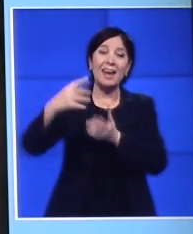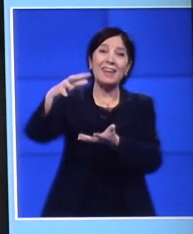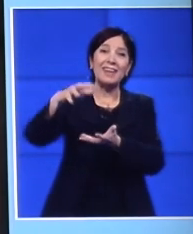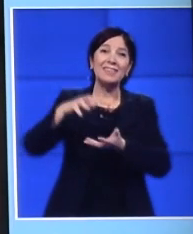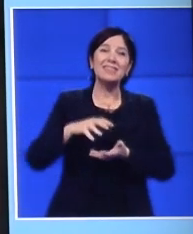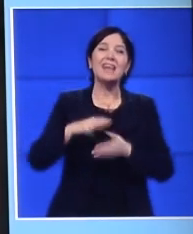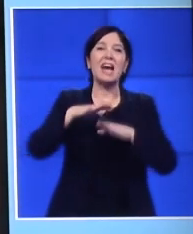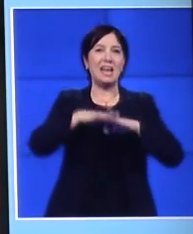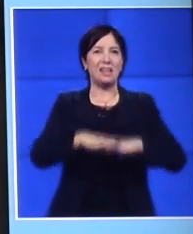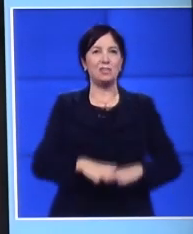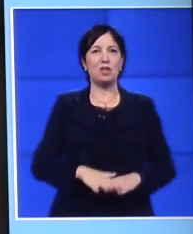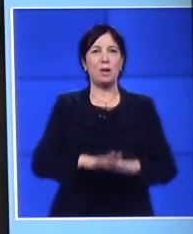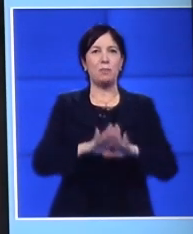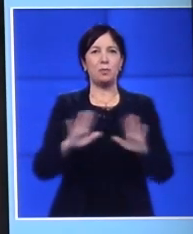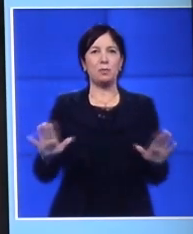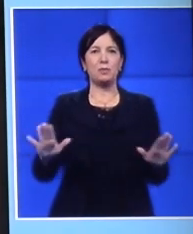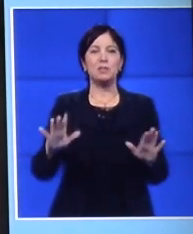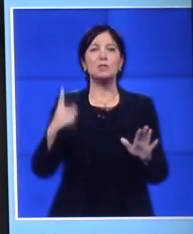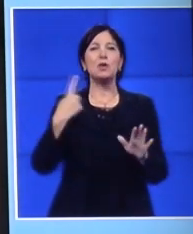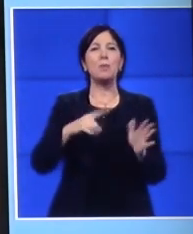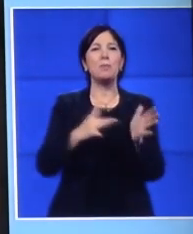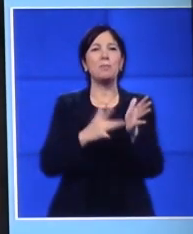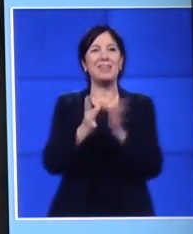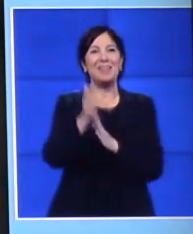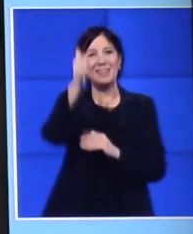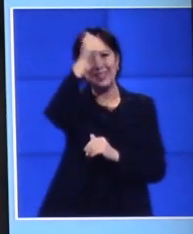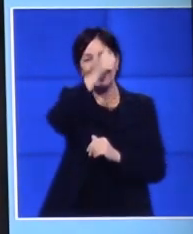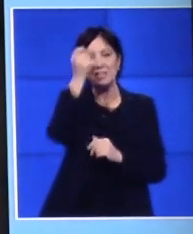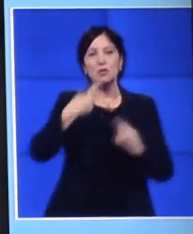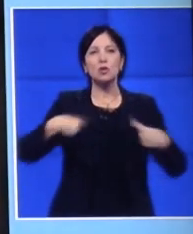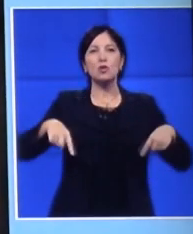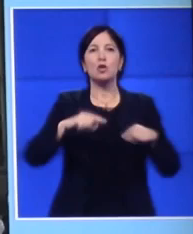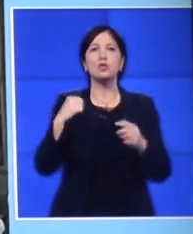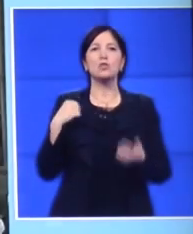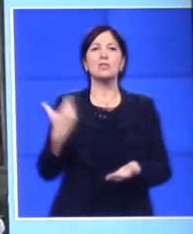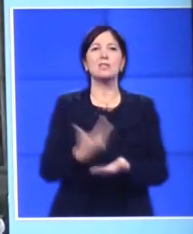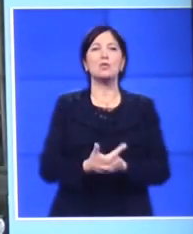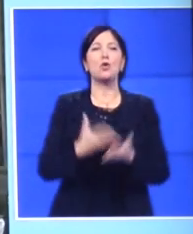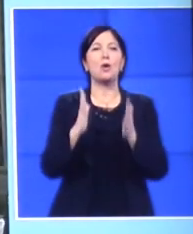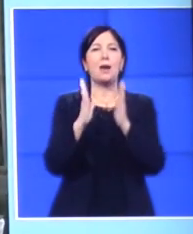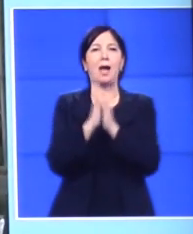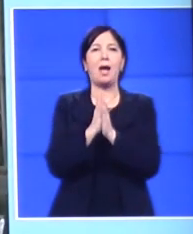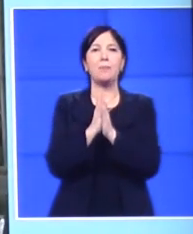hai promesso, per Cristo nostro Signore.